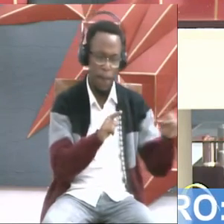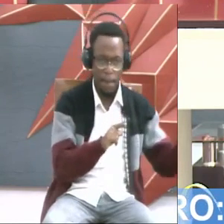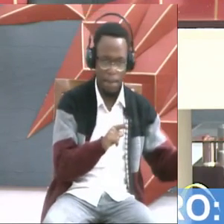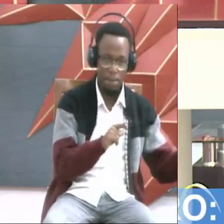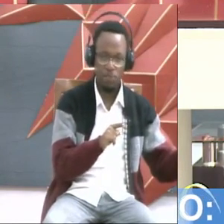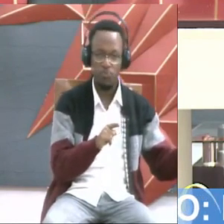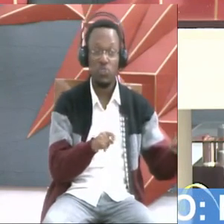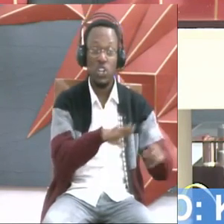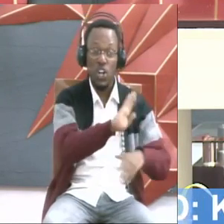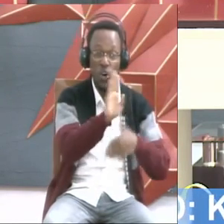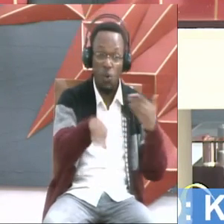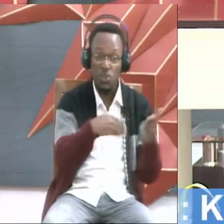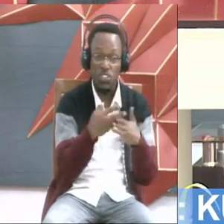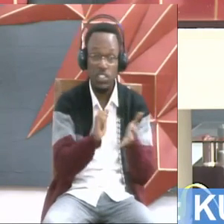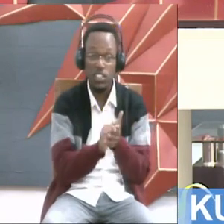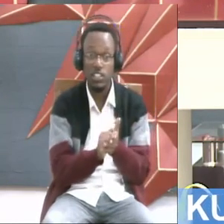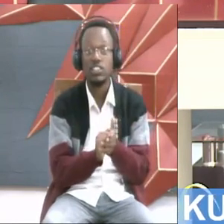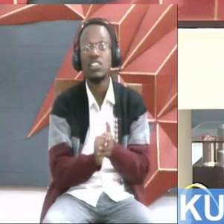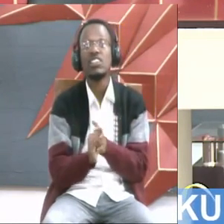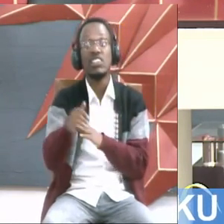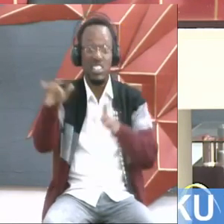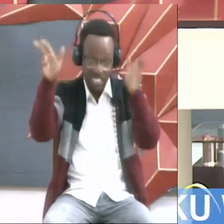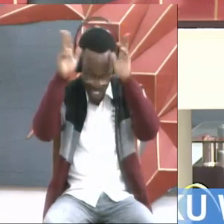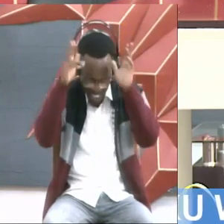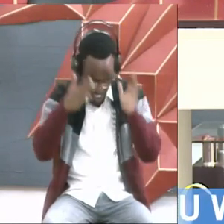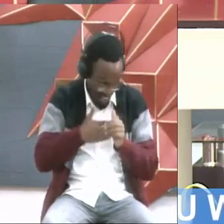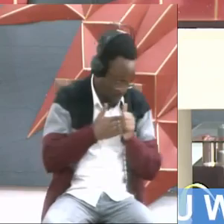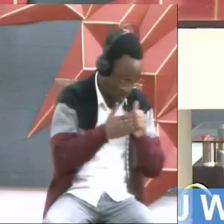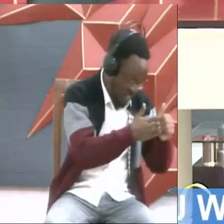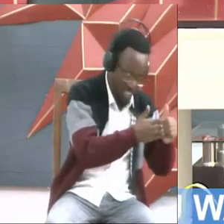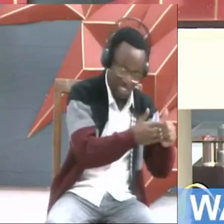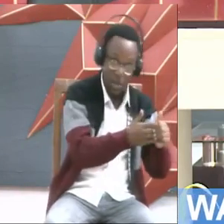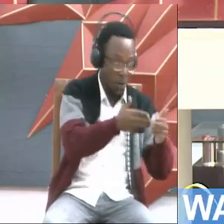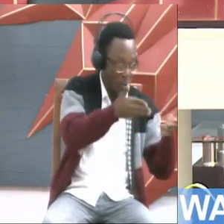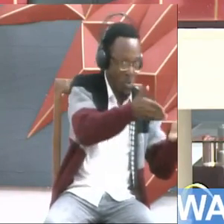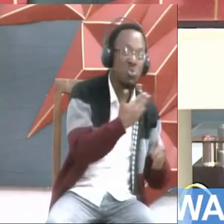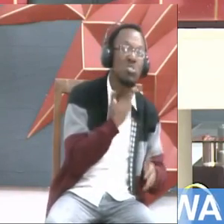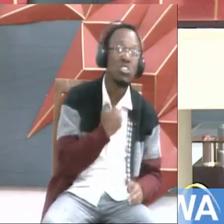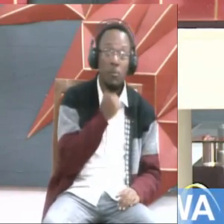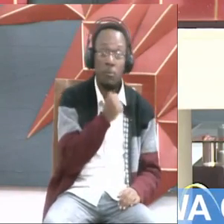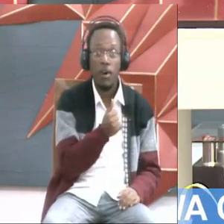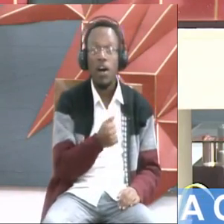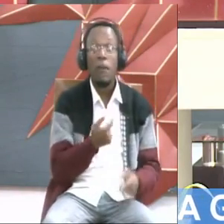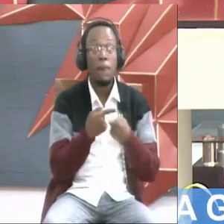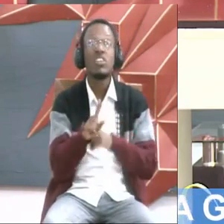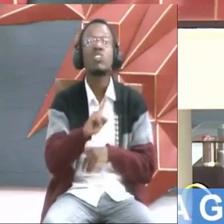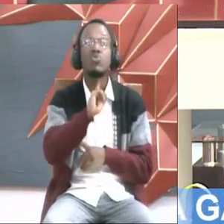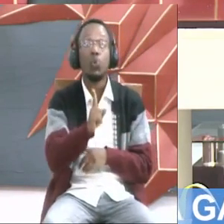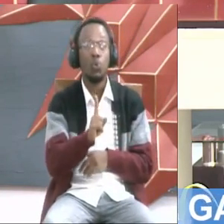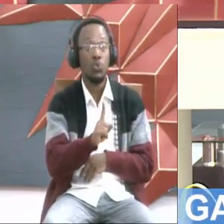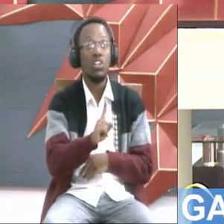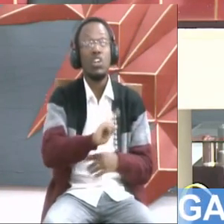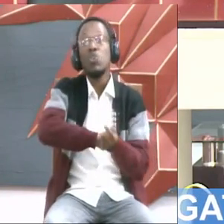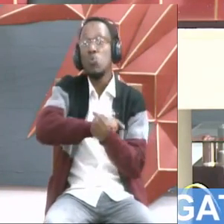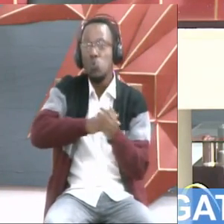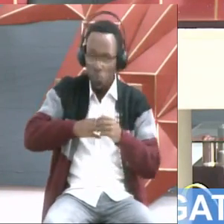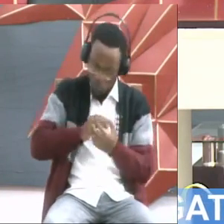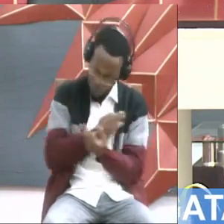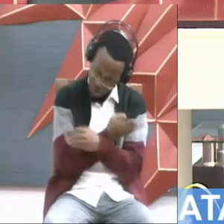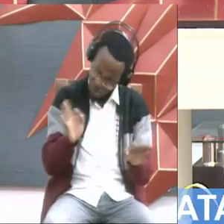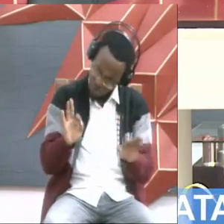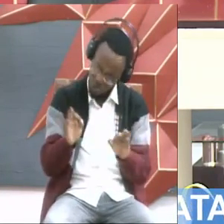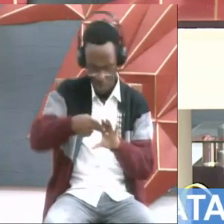Ibintu byose Satani dutwaramo tutabishaka ukuri niko kutubohora kukabituvanamo isaba